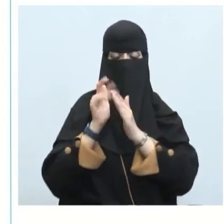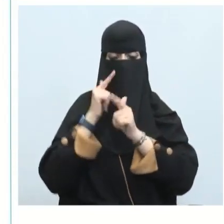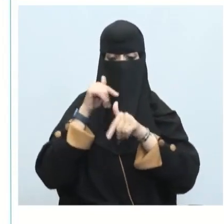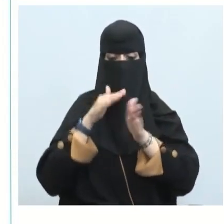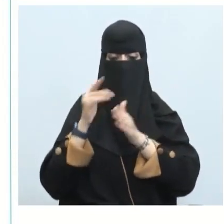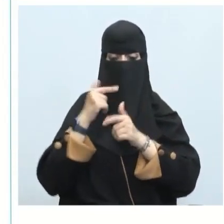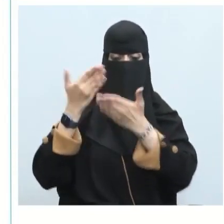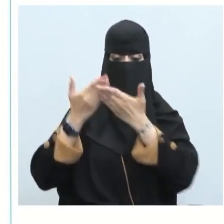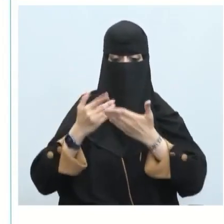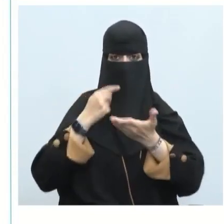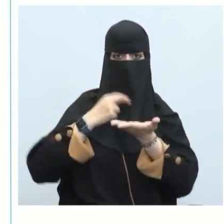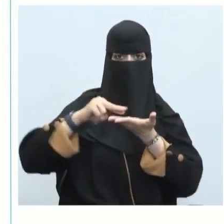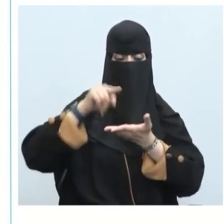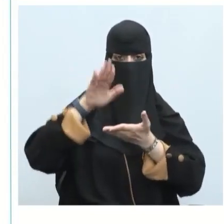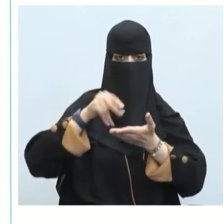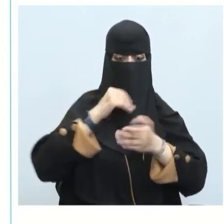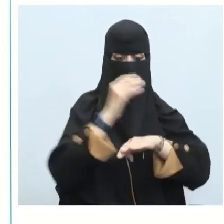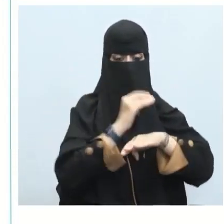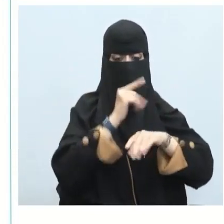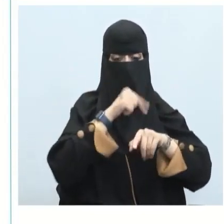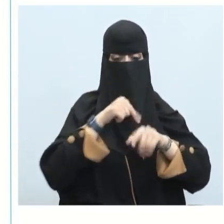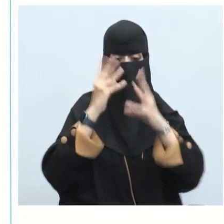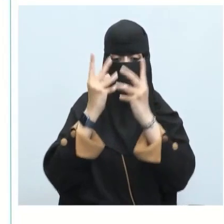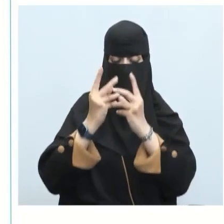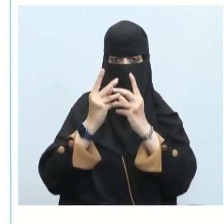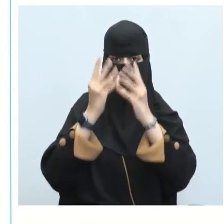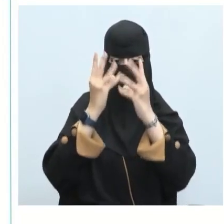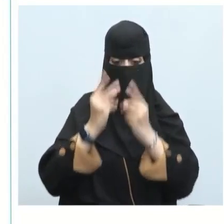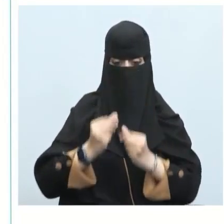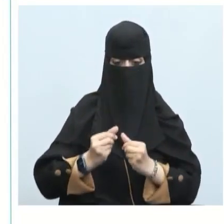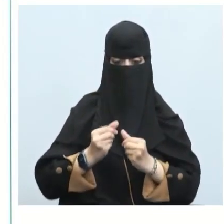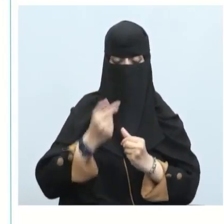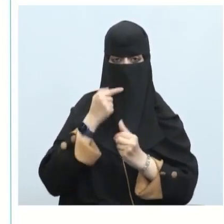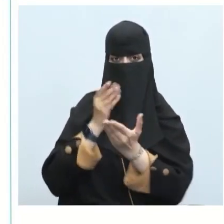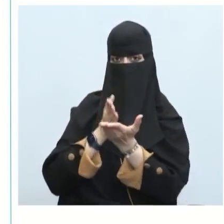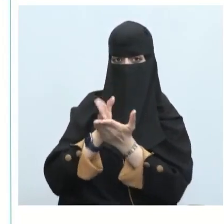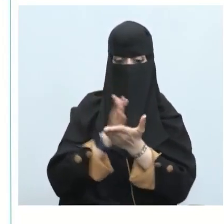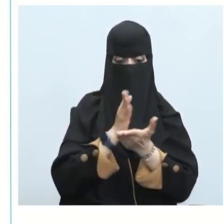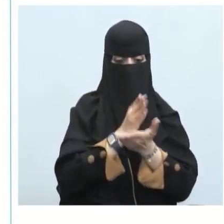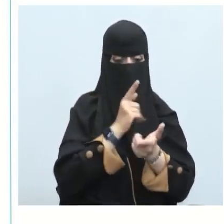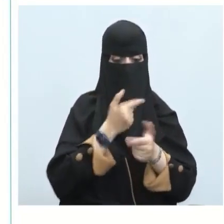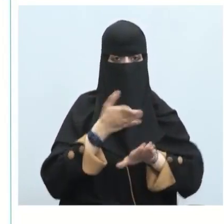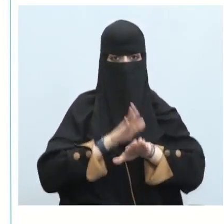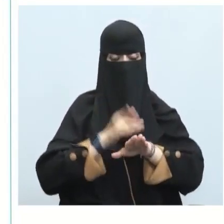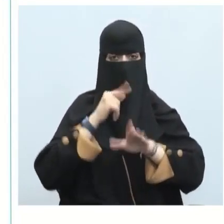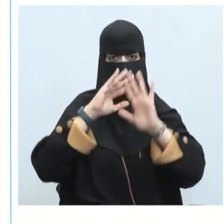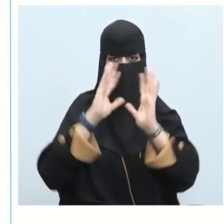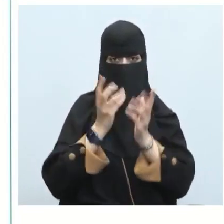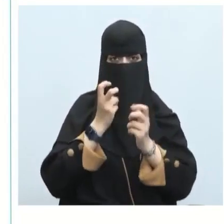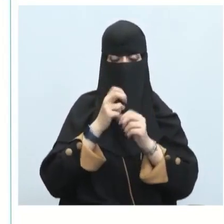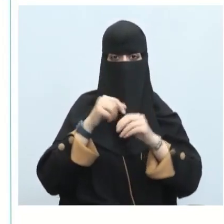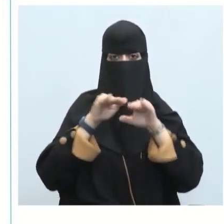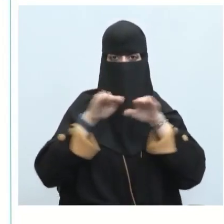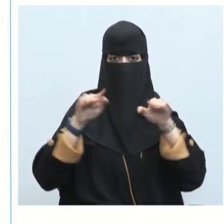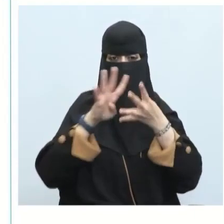الكتروني يساعد ارسال البريد الكتروني يساعد ارسال رسائل البريد الكتروني الملائمه وجيده وج على